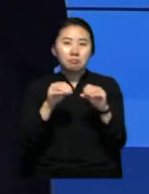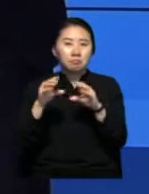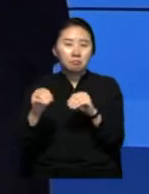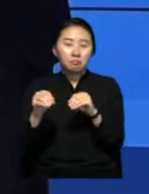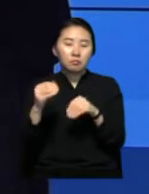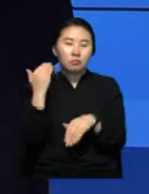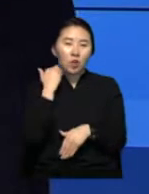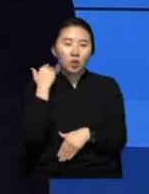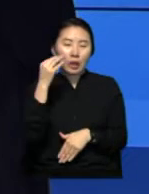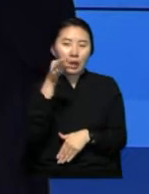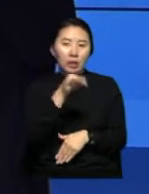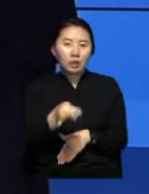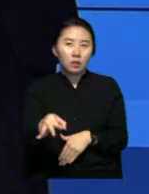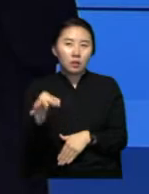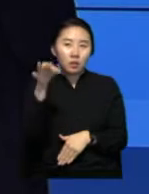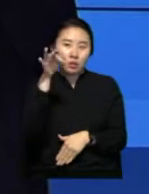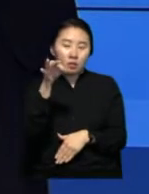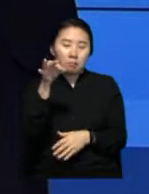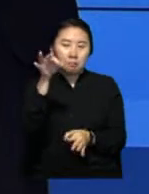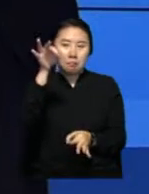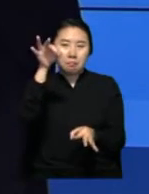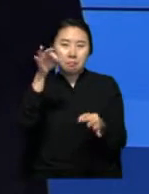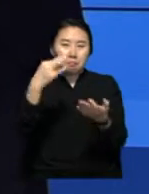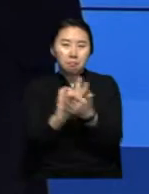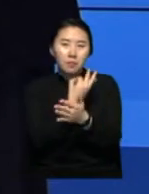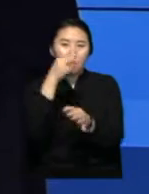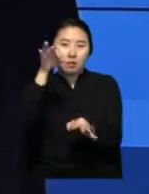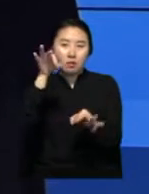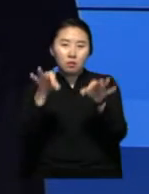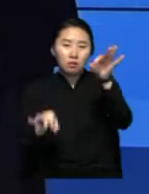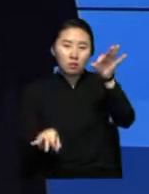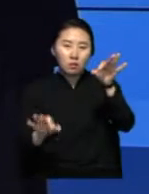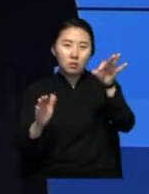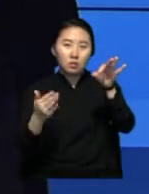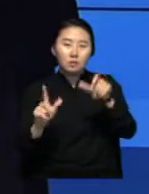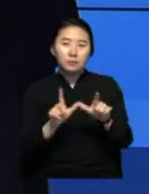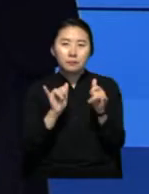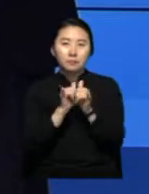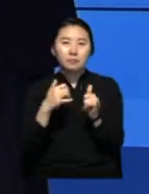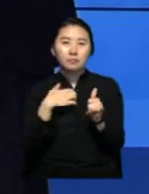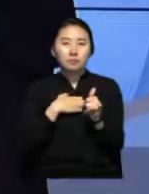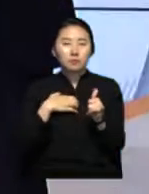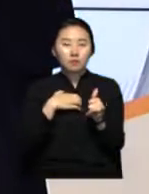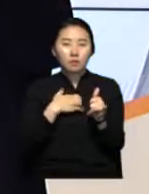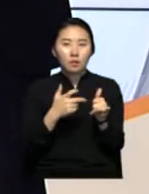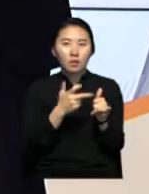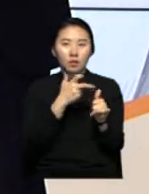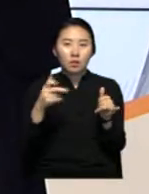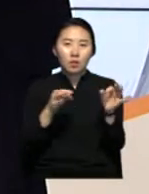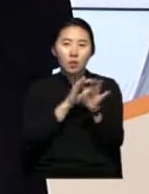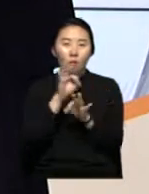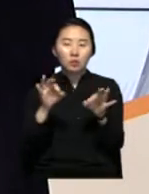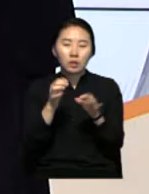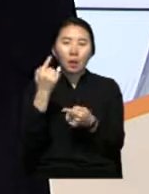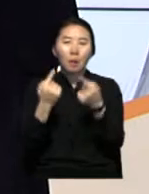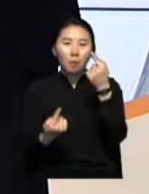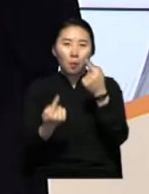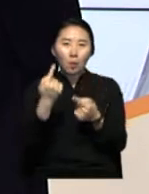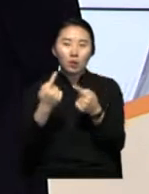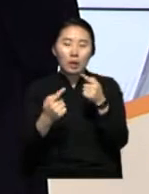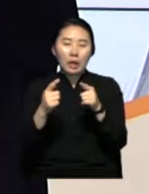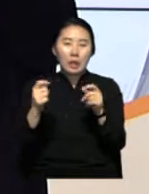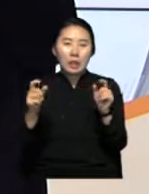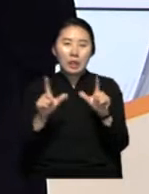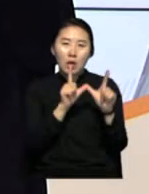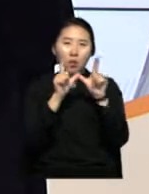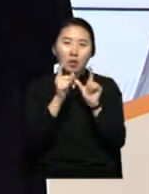가격 인상, 소득 양극화라는 답변이 있었는데요. 시민들이 걱정하는 것은 굵직한 경제 이슈라기보다는